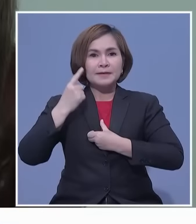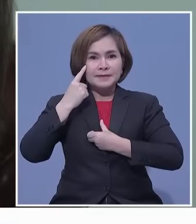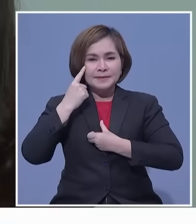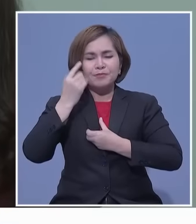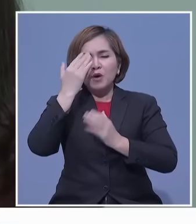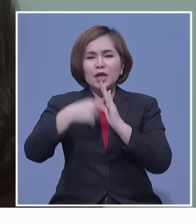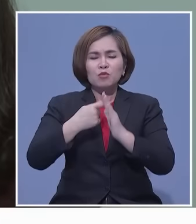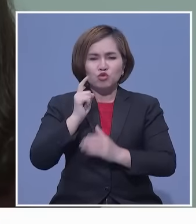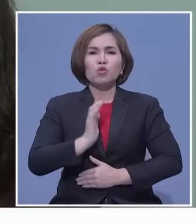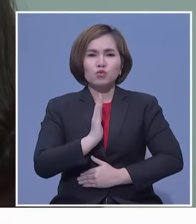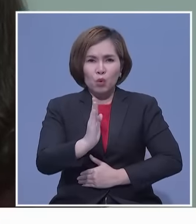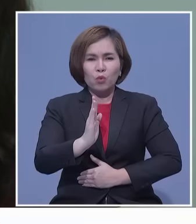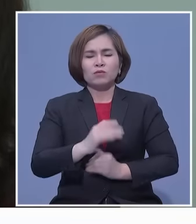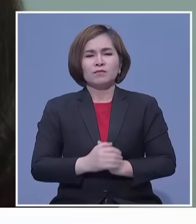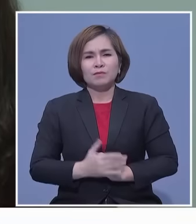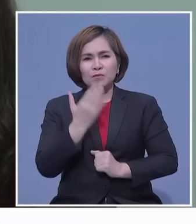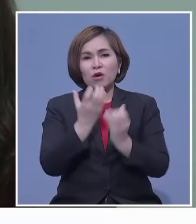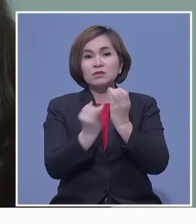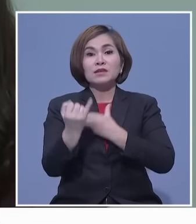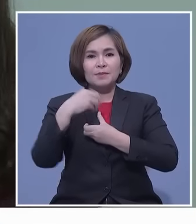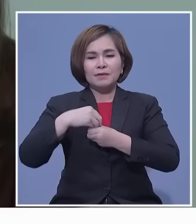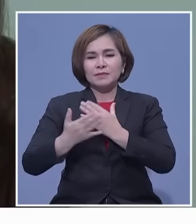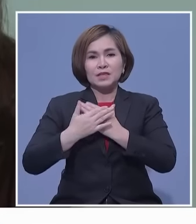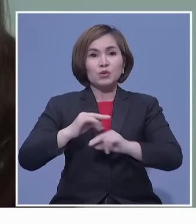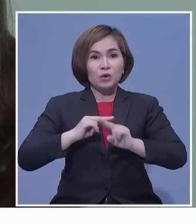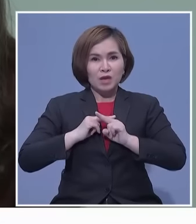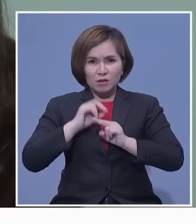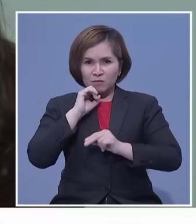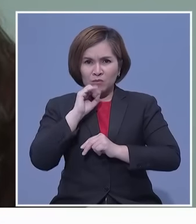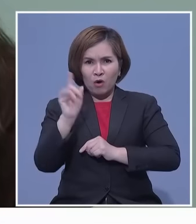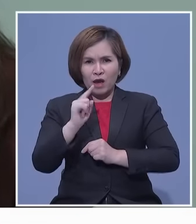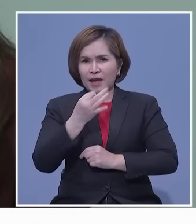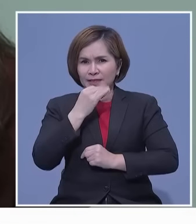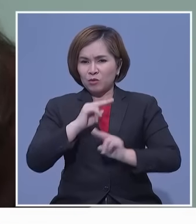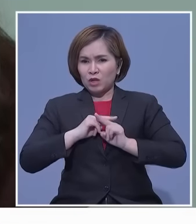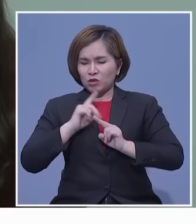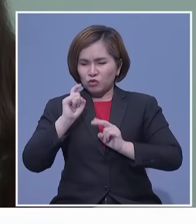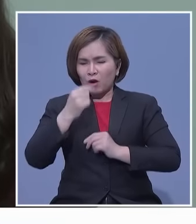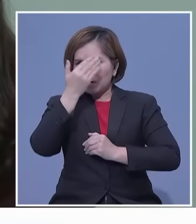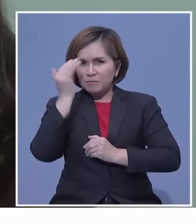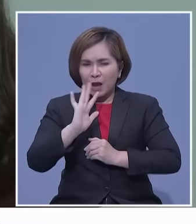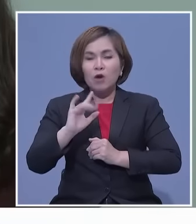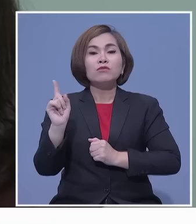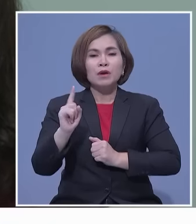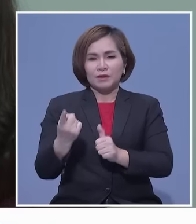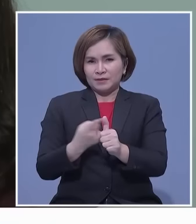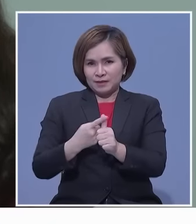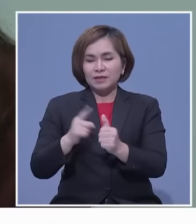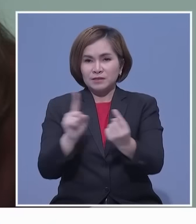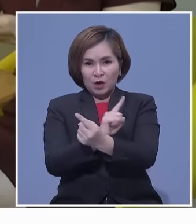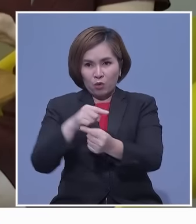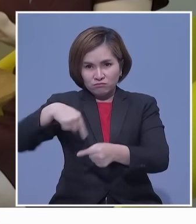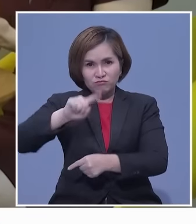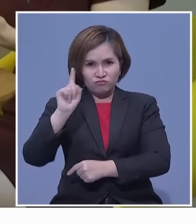จากอะไรเนื่องจากจรรยาบรรคือการย้ำเตือนว่าคุณอย่าลืมสิ่งอะไรบ้างค่ะอย่างน้อยที่สุดคือความรับผิดชอบต่อ